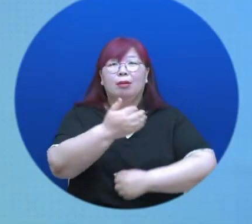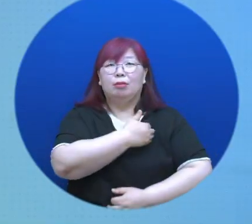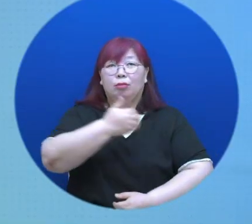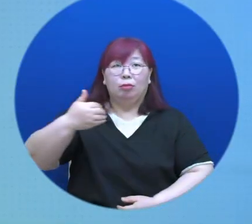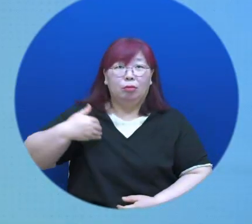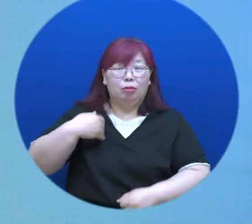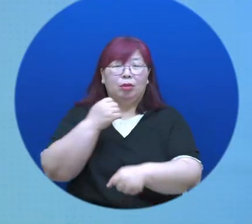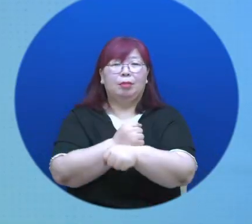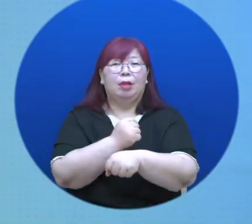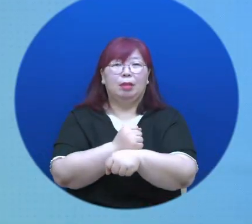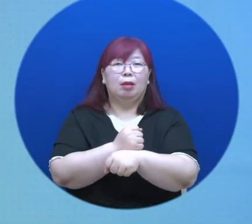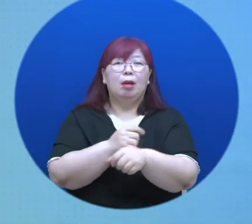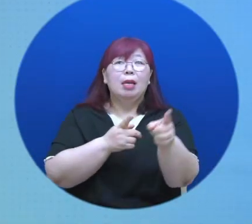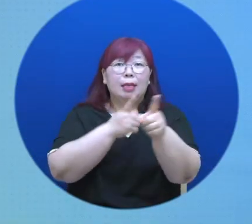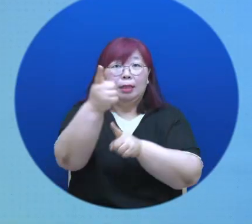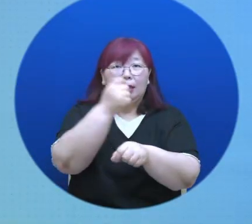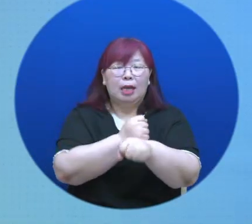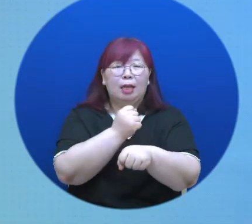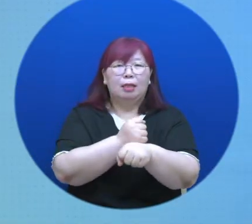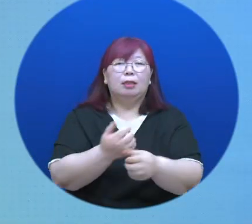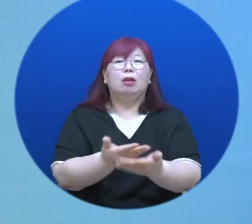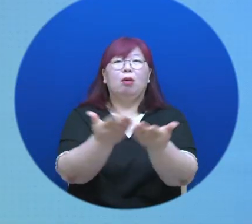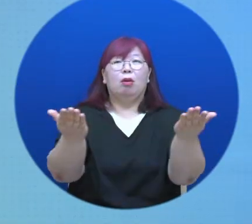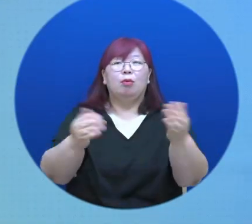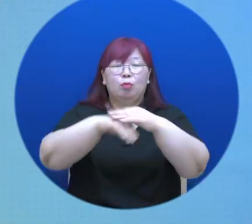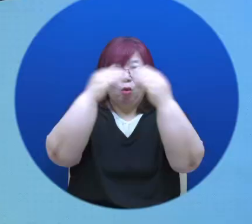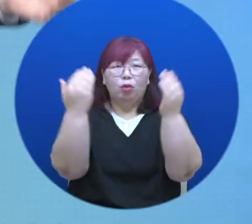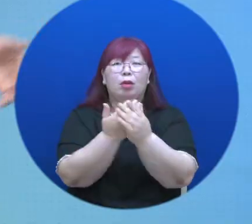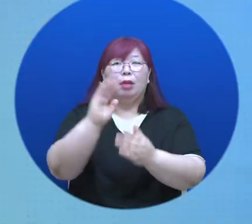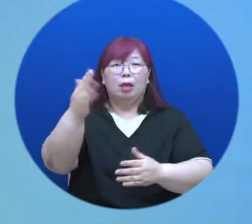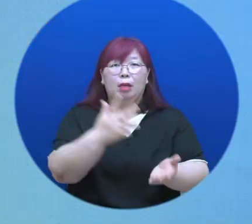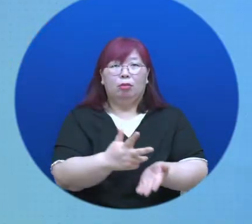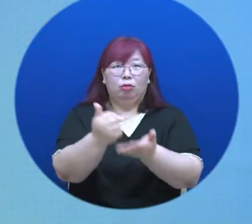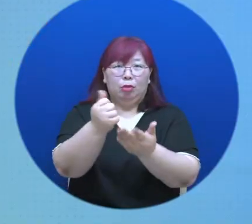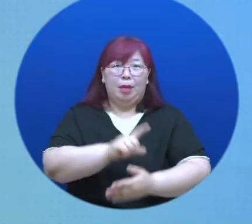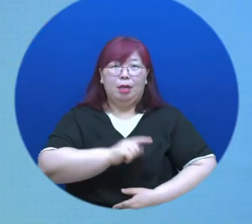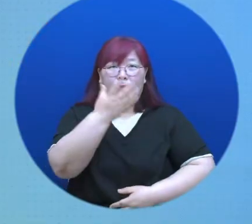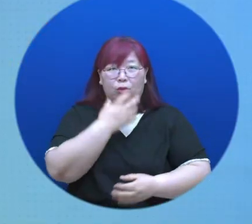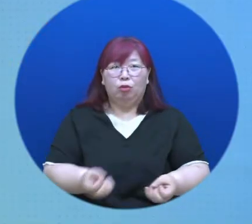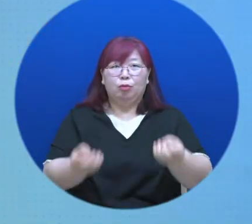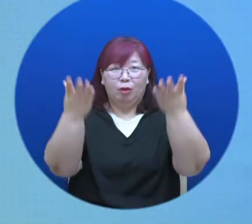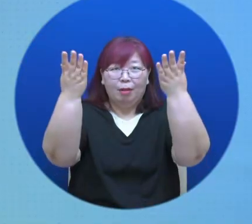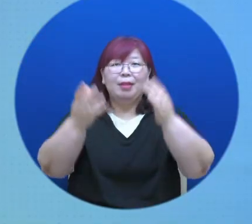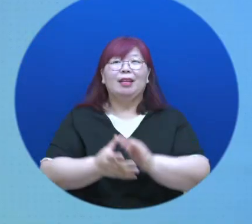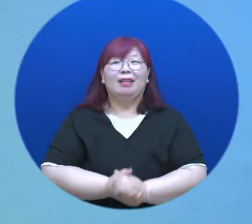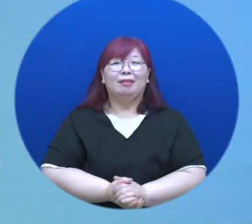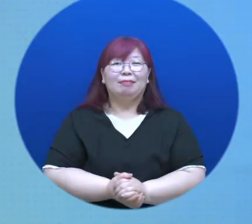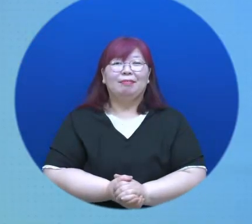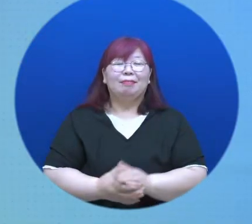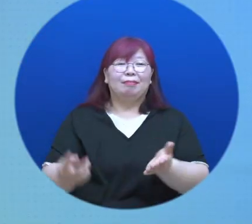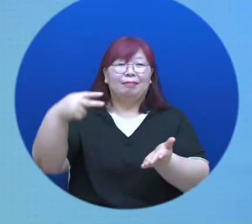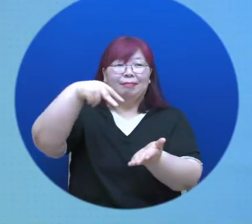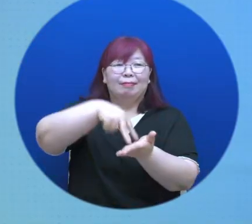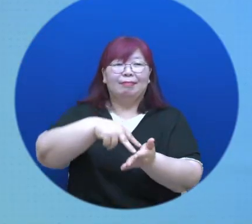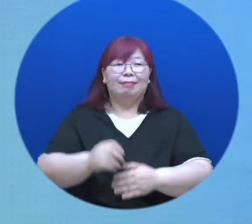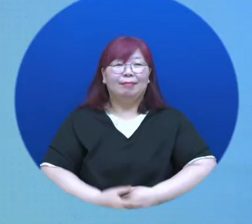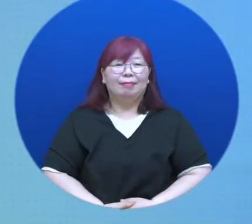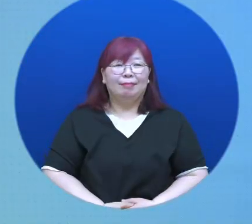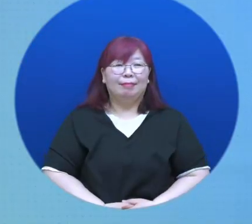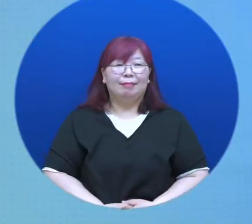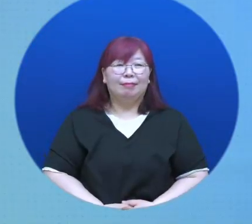누리심으로 승리하시는 여러분 모두가 되시기를 주님의 이름으로 축복합니다. 자리에서 한번